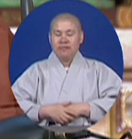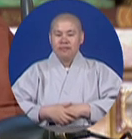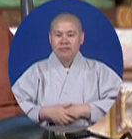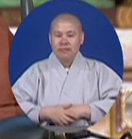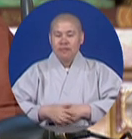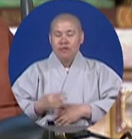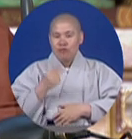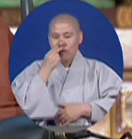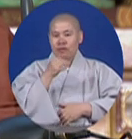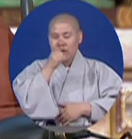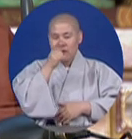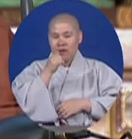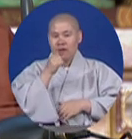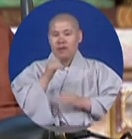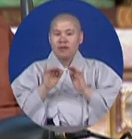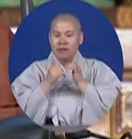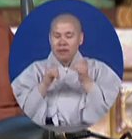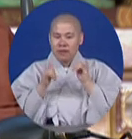중생은